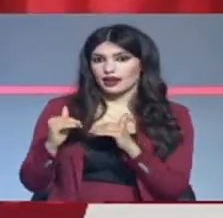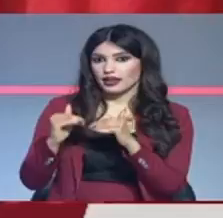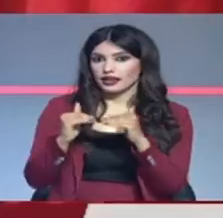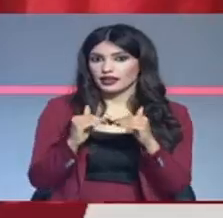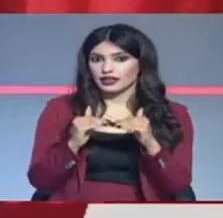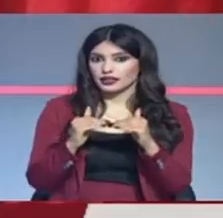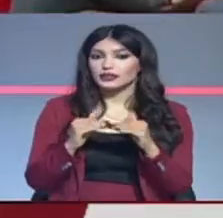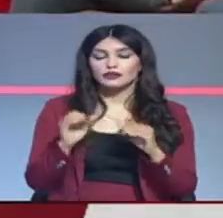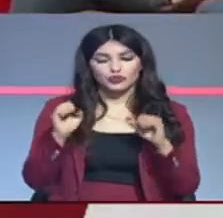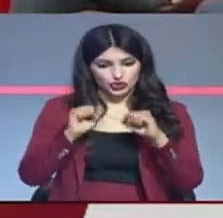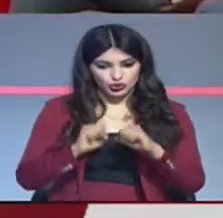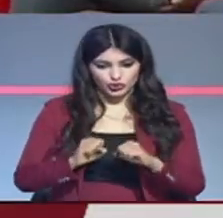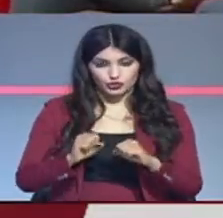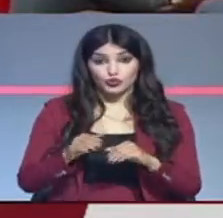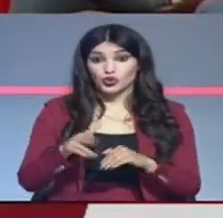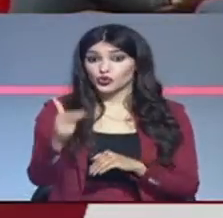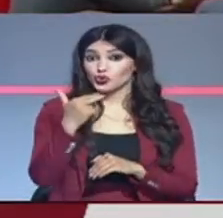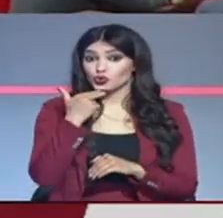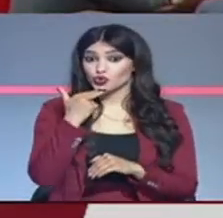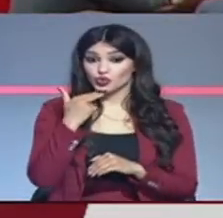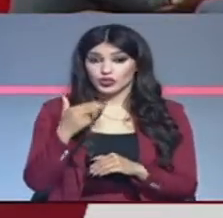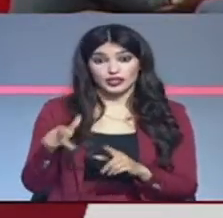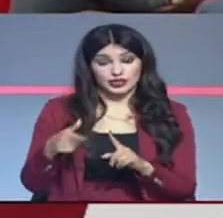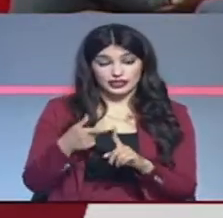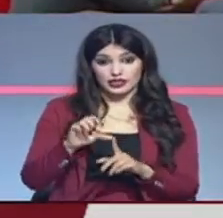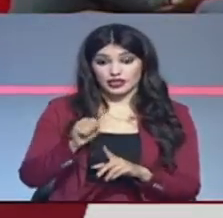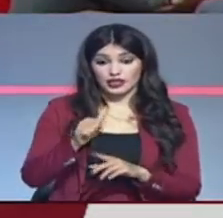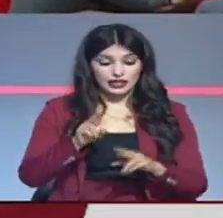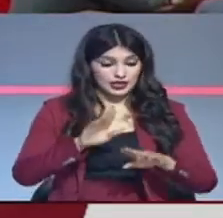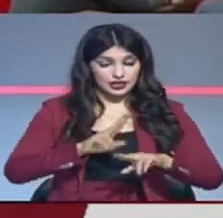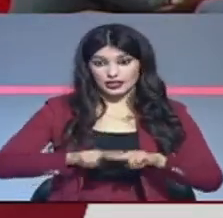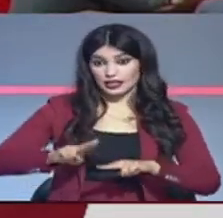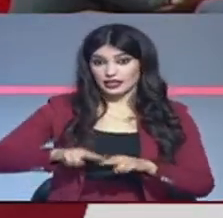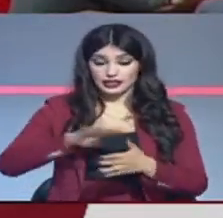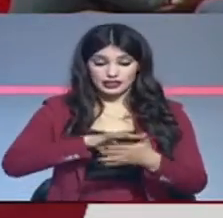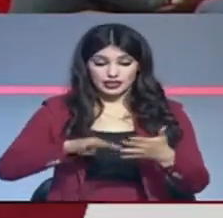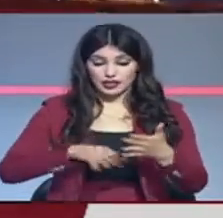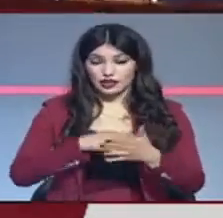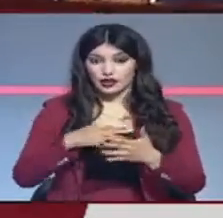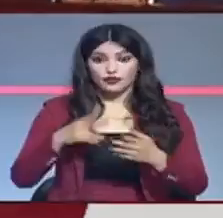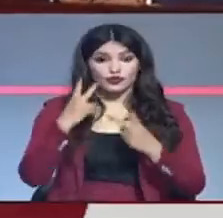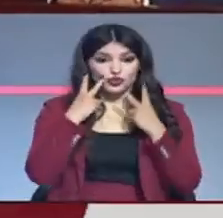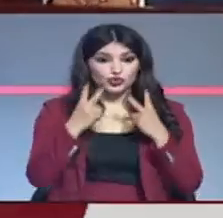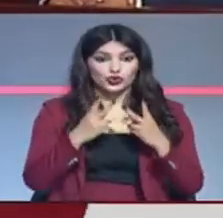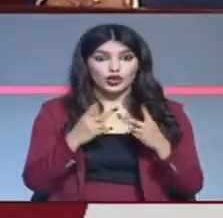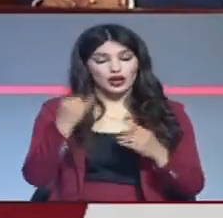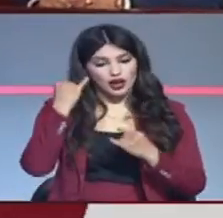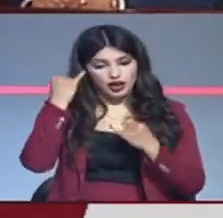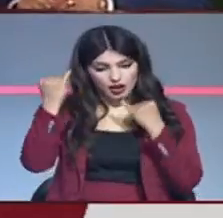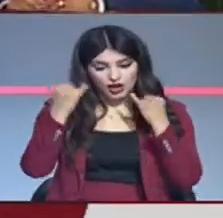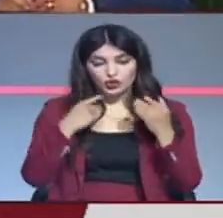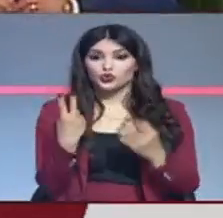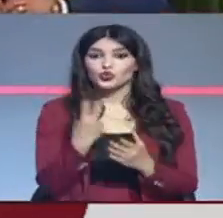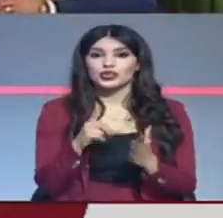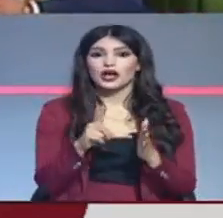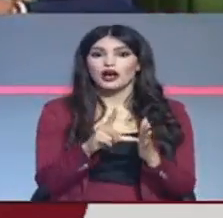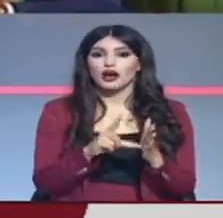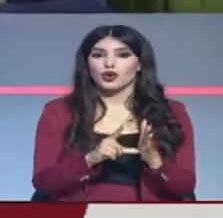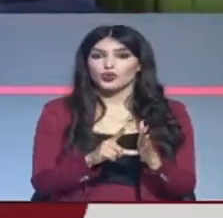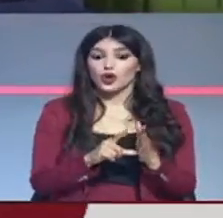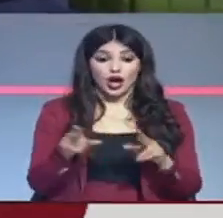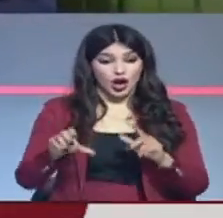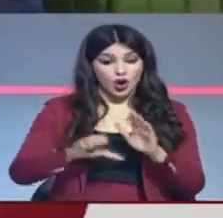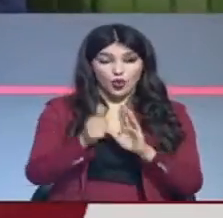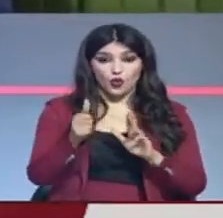على استخدامها وقد شهدت في بدايتها تعديل جدول اعمالها بارجاء النظر في مقترحه قانونيين يتعلق